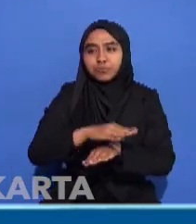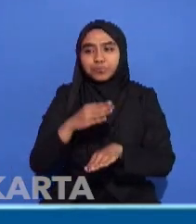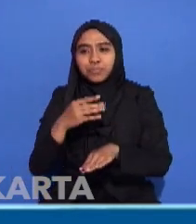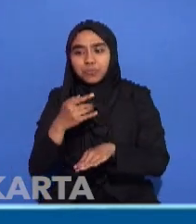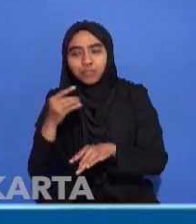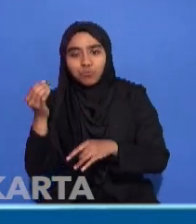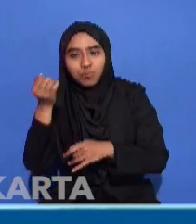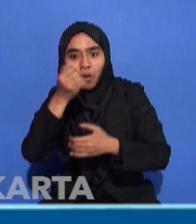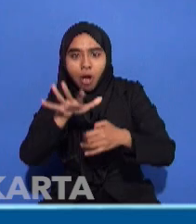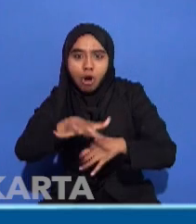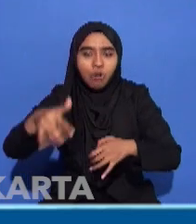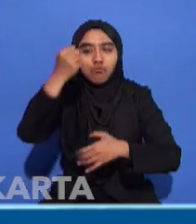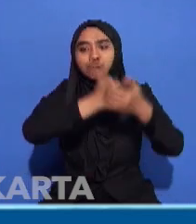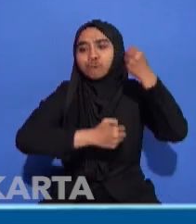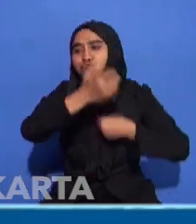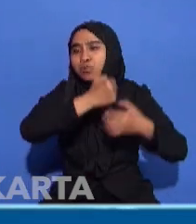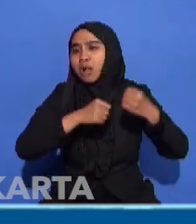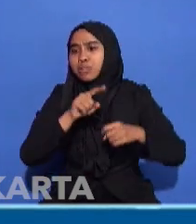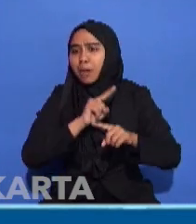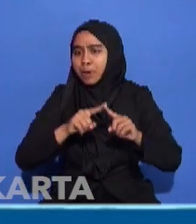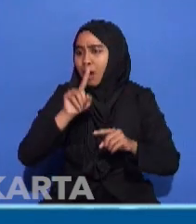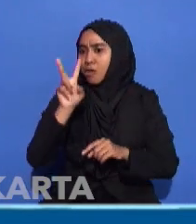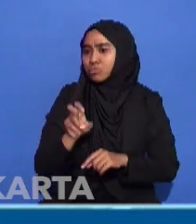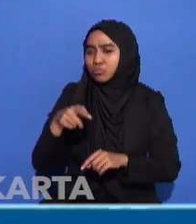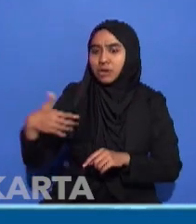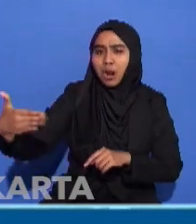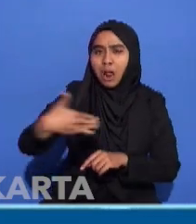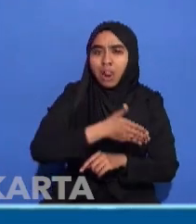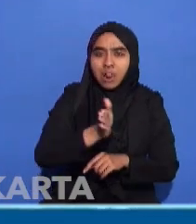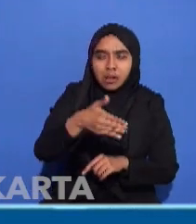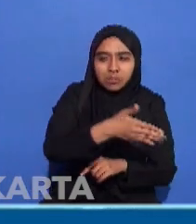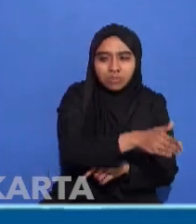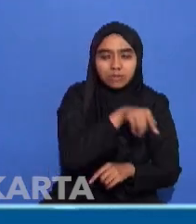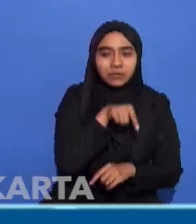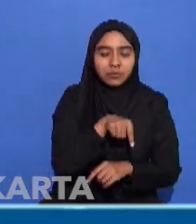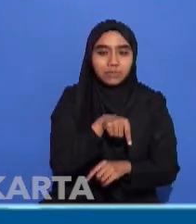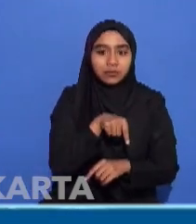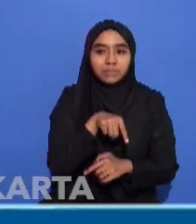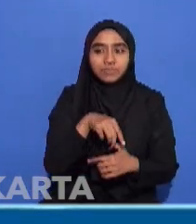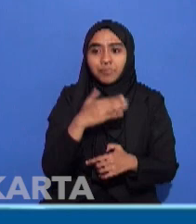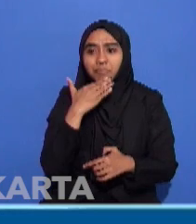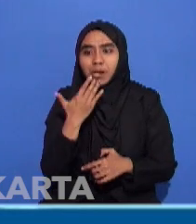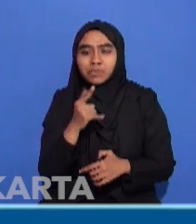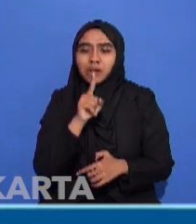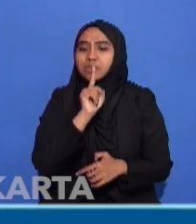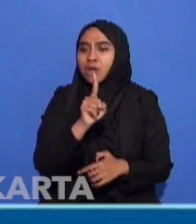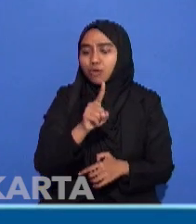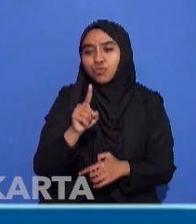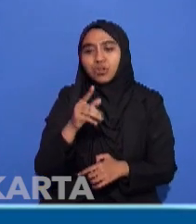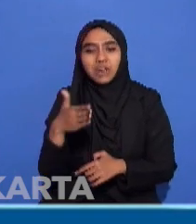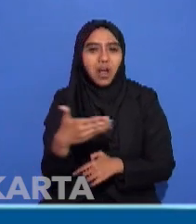mili jalaran dipun tandur muenyen Wawan Wales tunggal Iji anakan gurame dipun aussik gangsal ewu